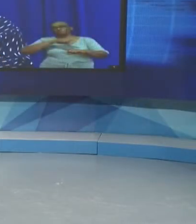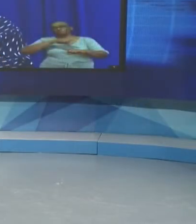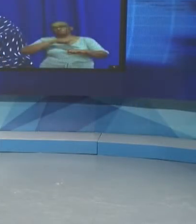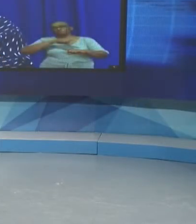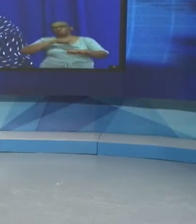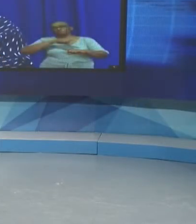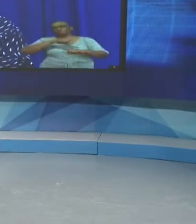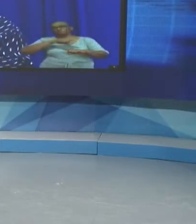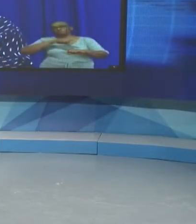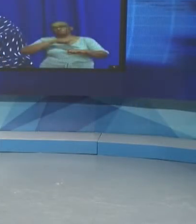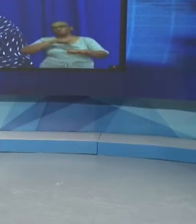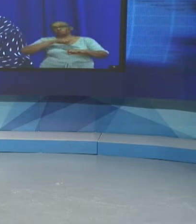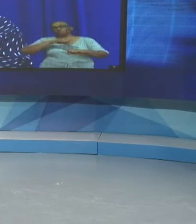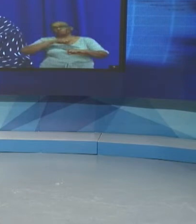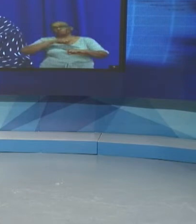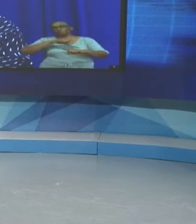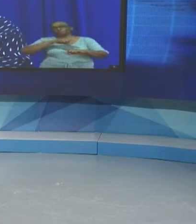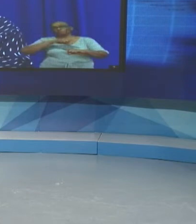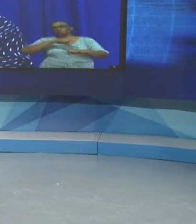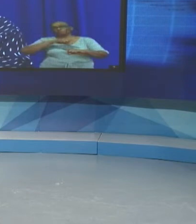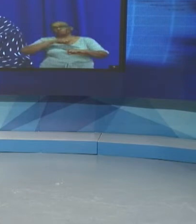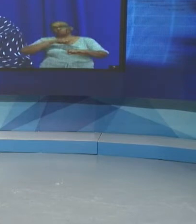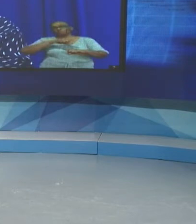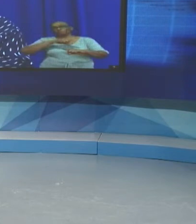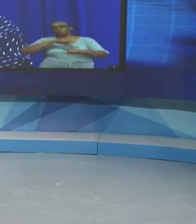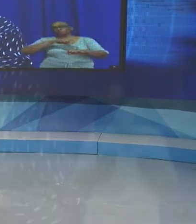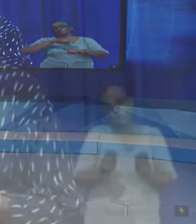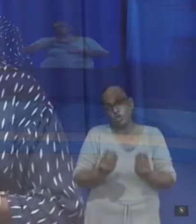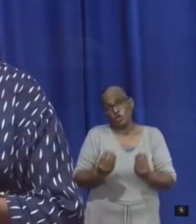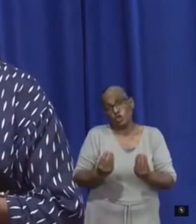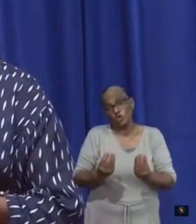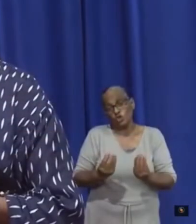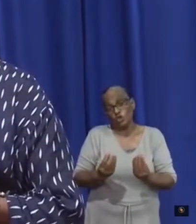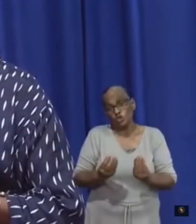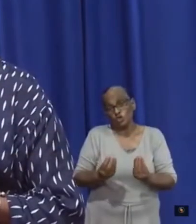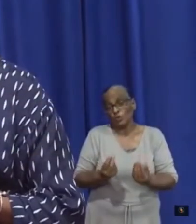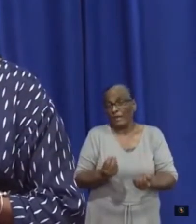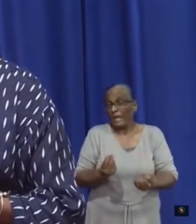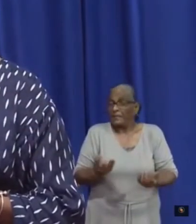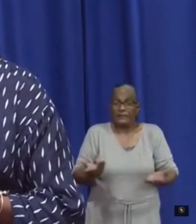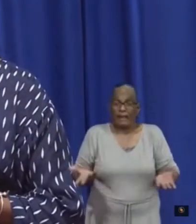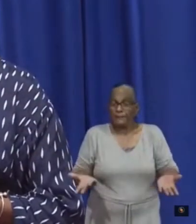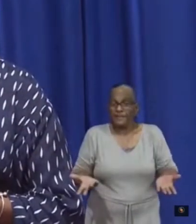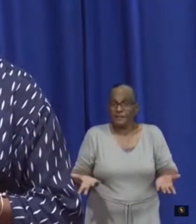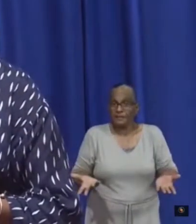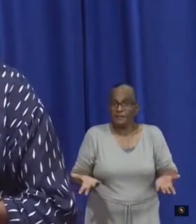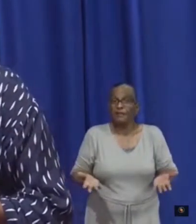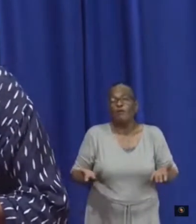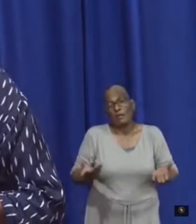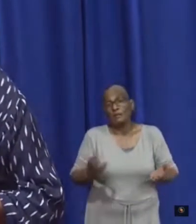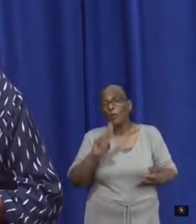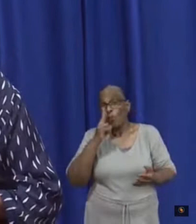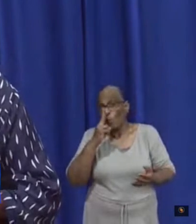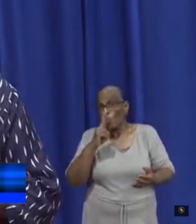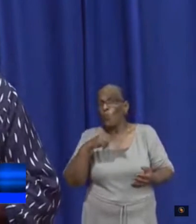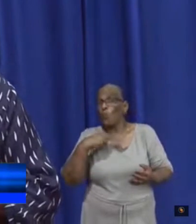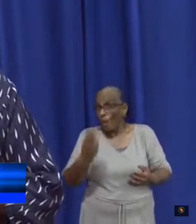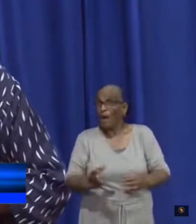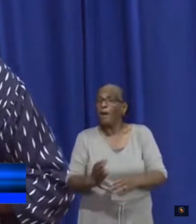van de crèches uitbetalen, zegt de SOSAVO-directeur. Wat we wel trachten te doen, vooral voor dat gedeelte van